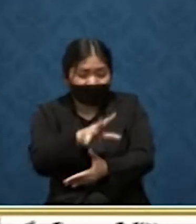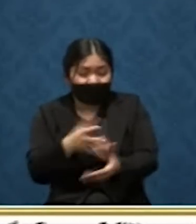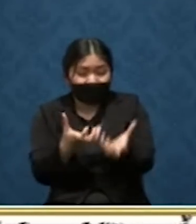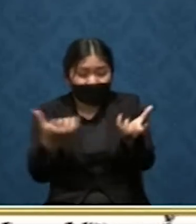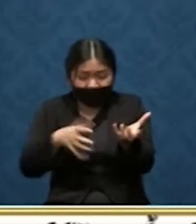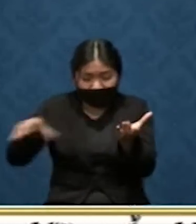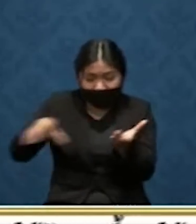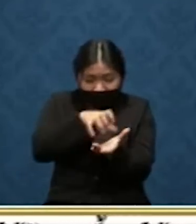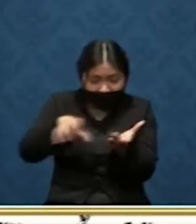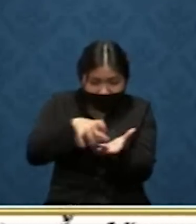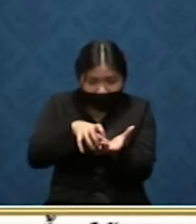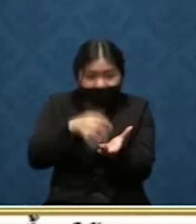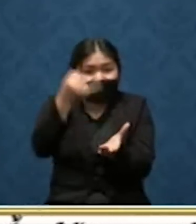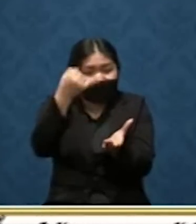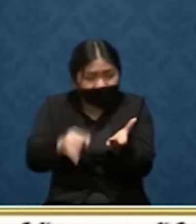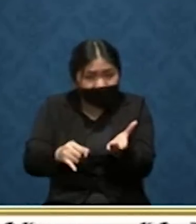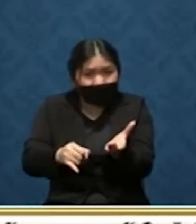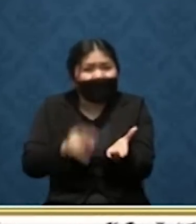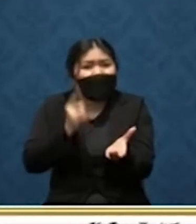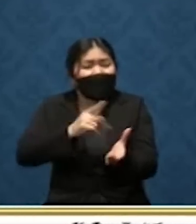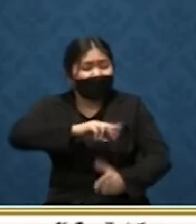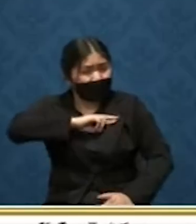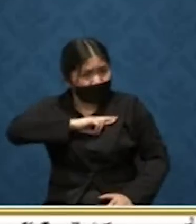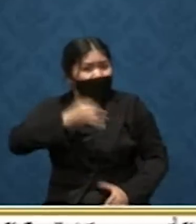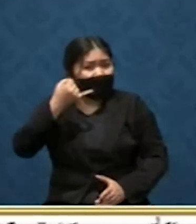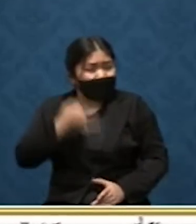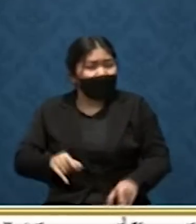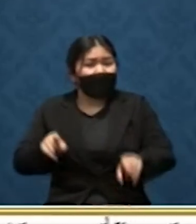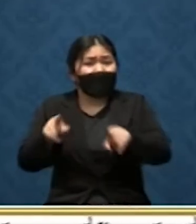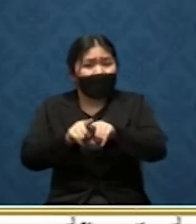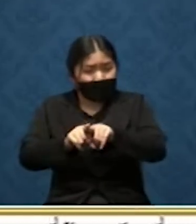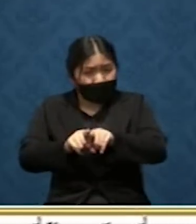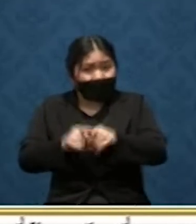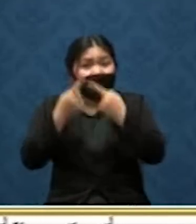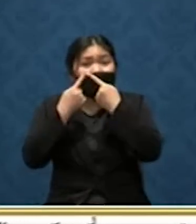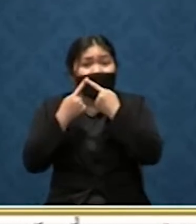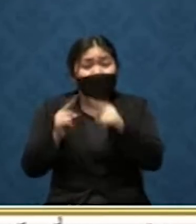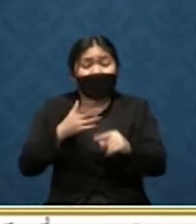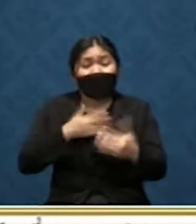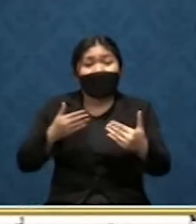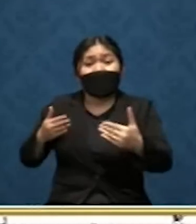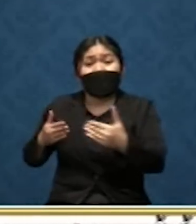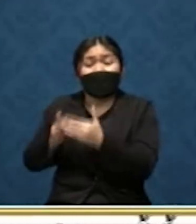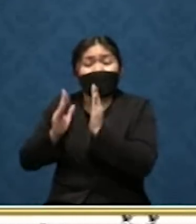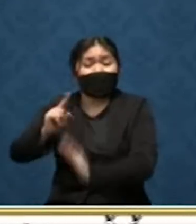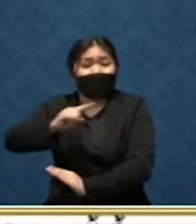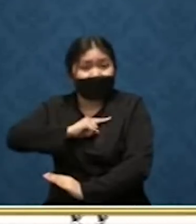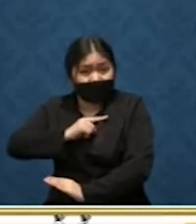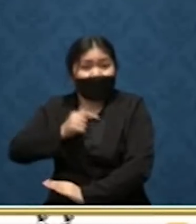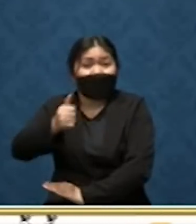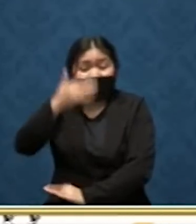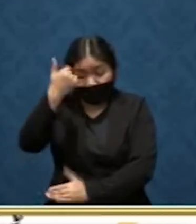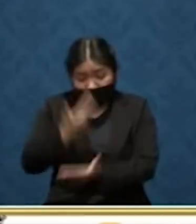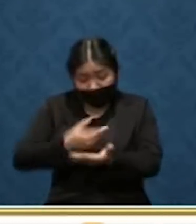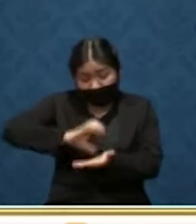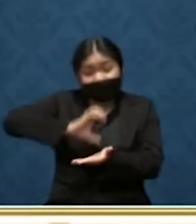ทั้งที่ตเองก็ผดเหมอนกนแต่ที่ตัวเองเข้าถึเจานาทีได้เพราะเงินหนาวกวาใครเพื่